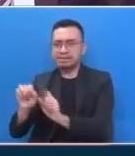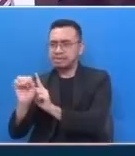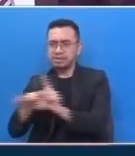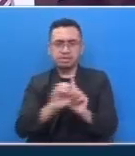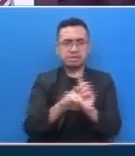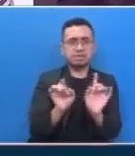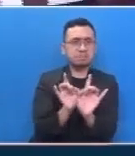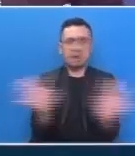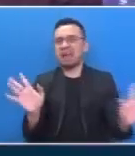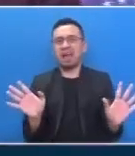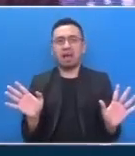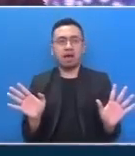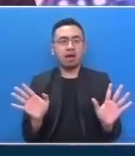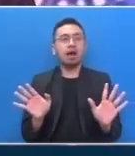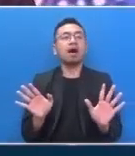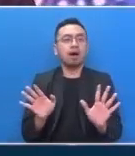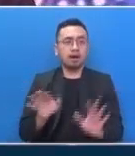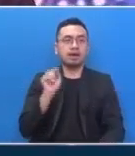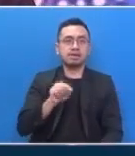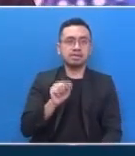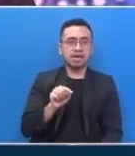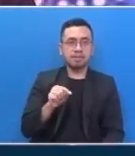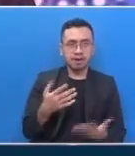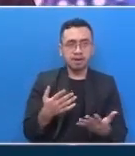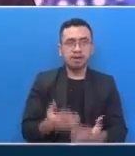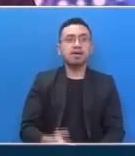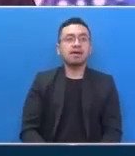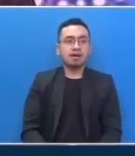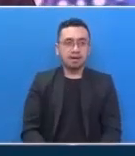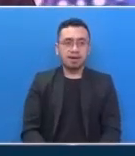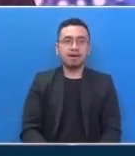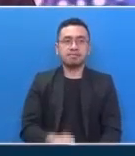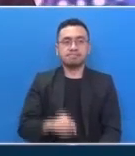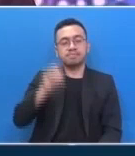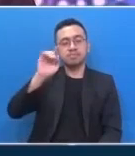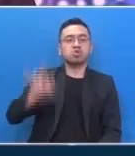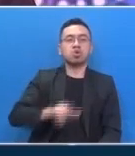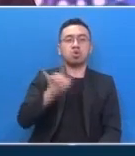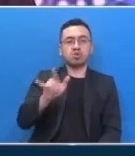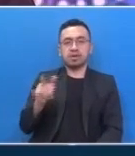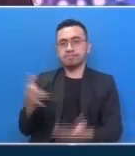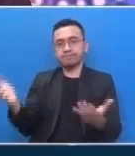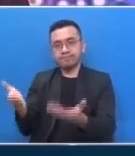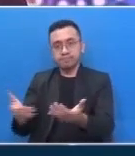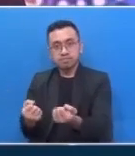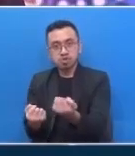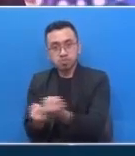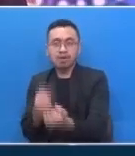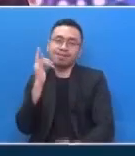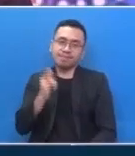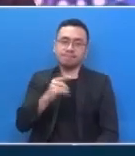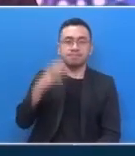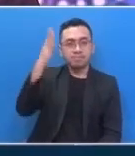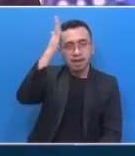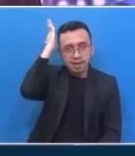belum mengubah ee kesimpulan kita bahwa kalau ditanya Siapa yang diedos oleh Pak Jokowi ya Mas Ganjar dan Pak Prabowo baik terima kasih pengat